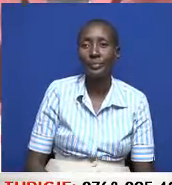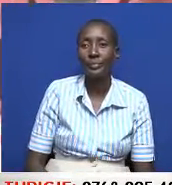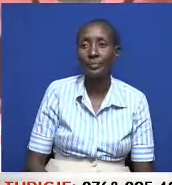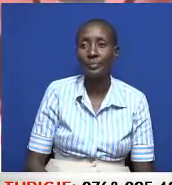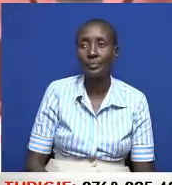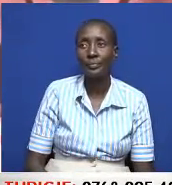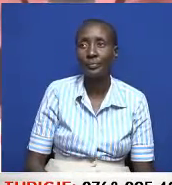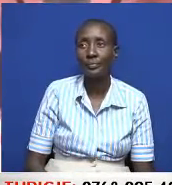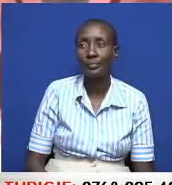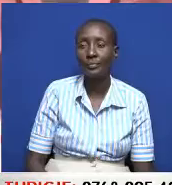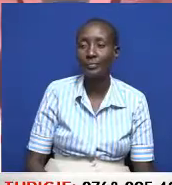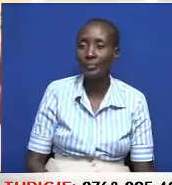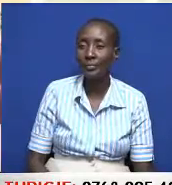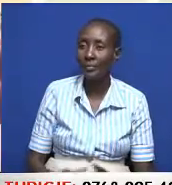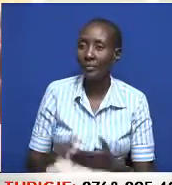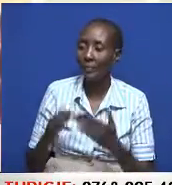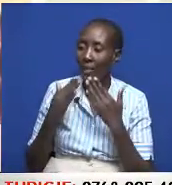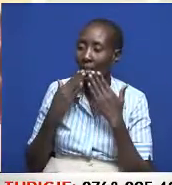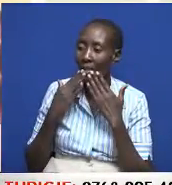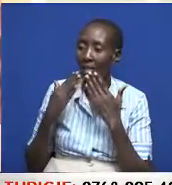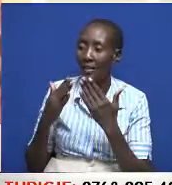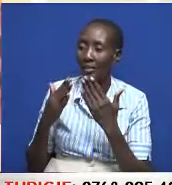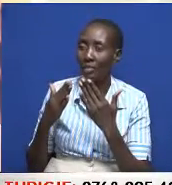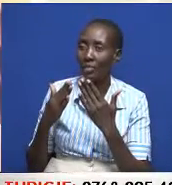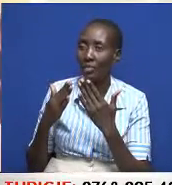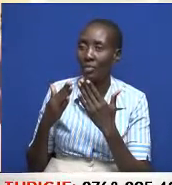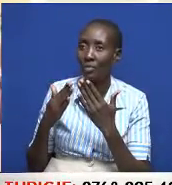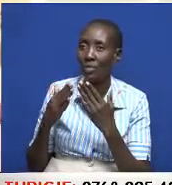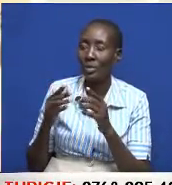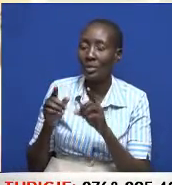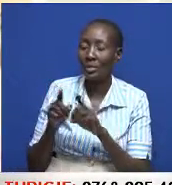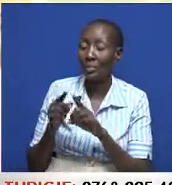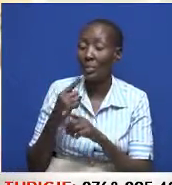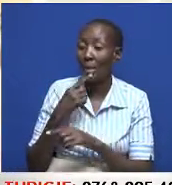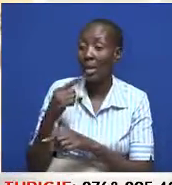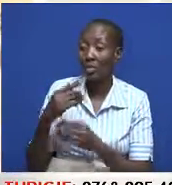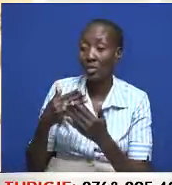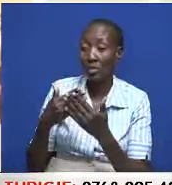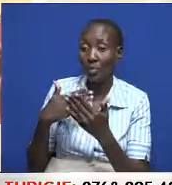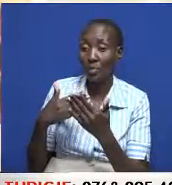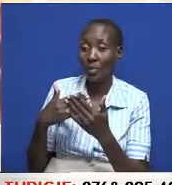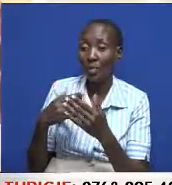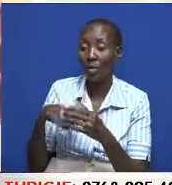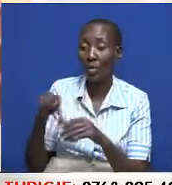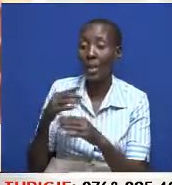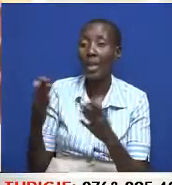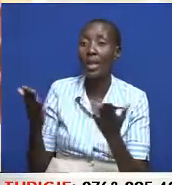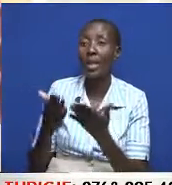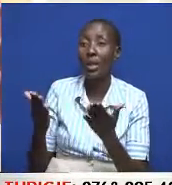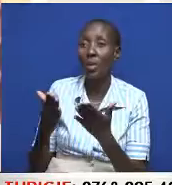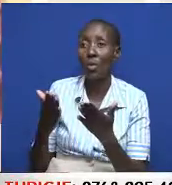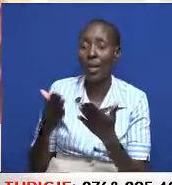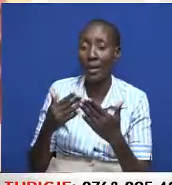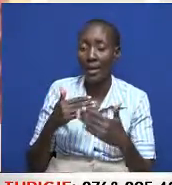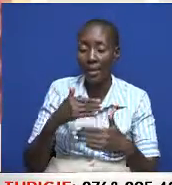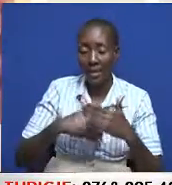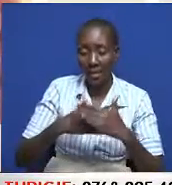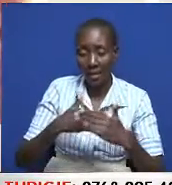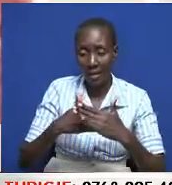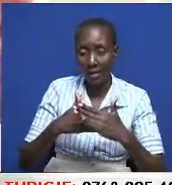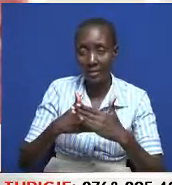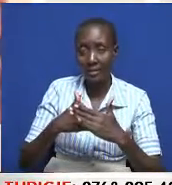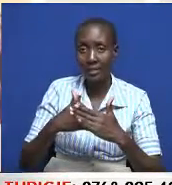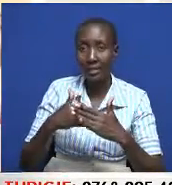Naam, asante sana Clifford Ndubi. Kama basi niliweza kufahamisha pale mwanzoni, tumeweza kuita kambi nje ya kando ya majengo ya ofisi za Rais